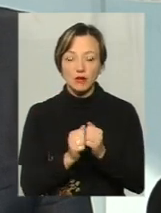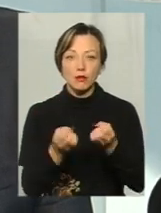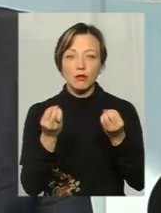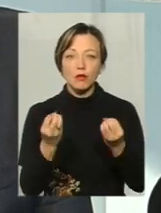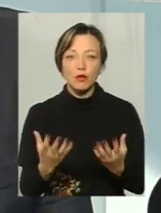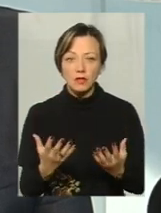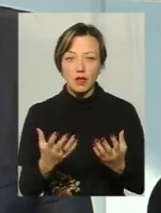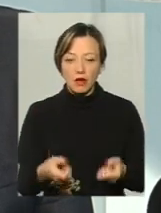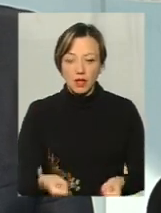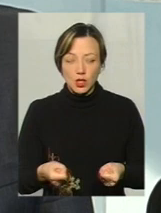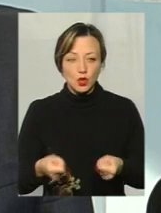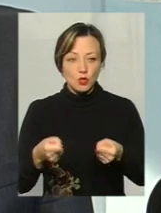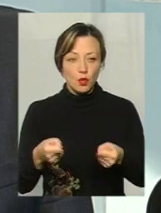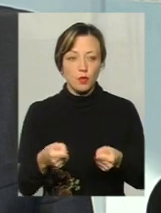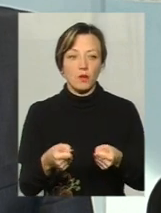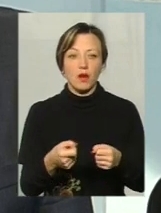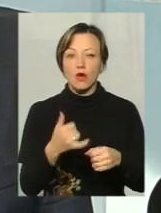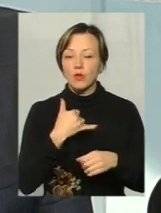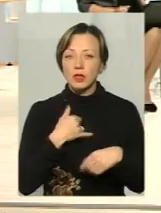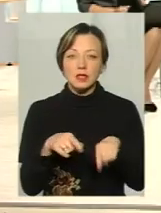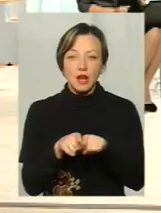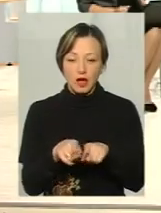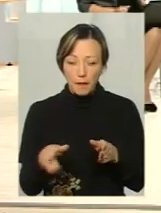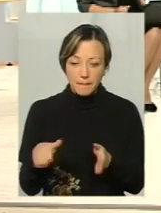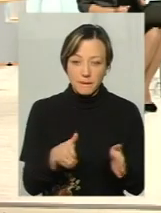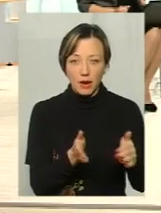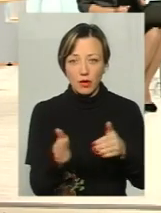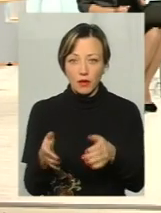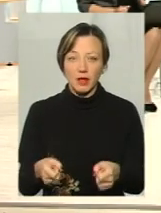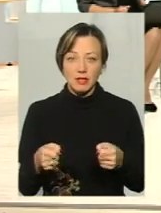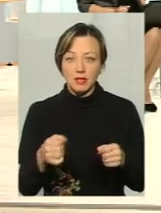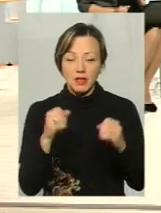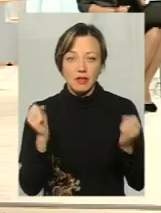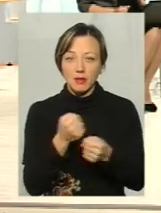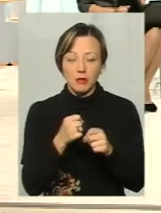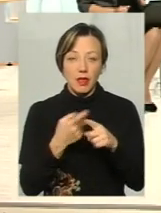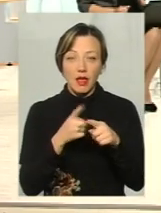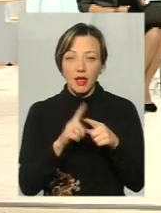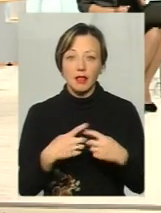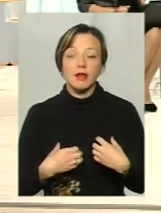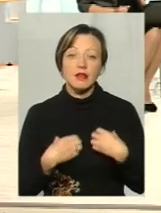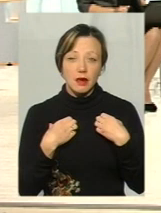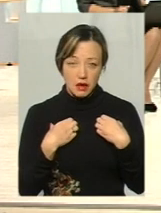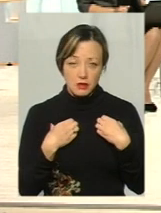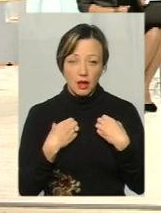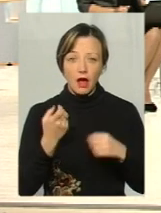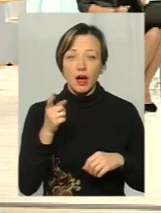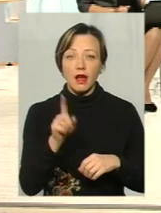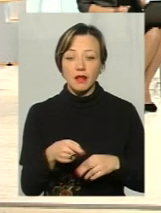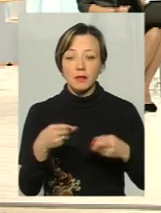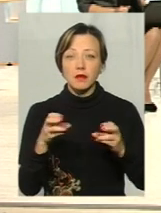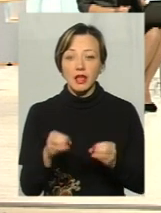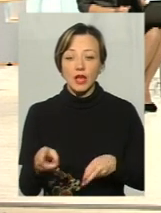просто на простынях несем. Потому что у нас такие проходы, что не проходят носилки. Это дикость. А там, где есть